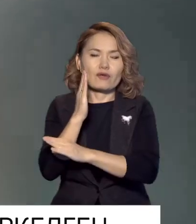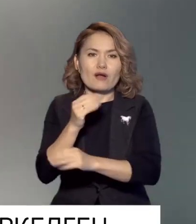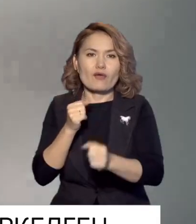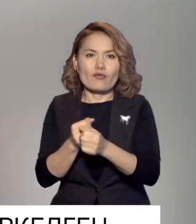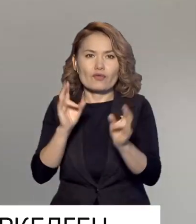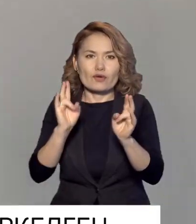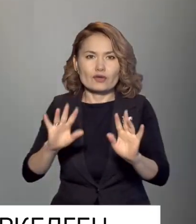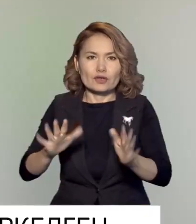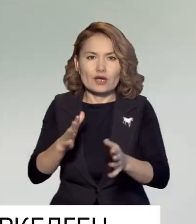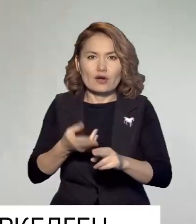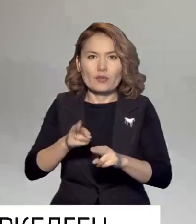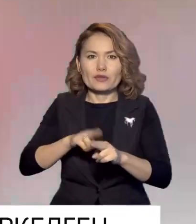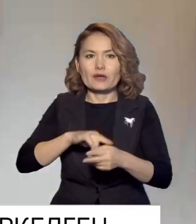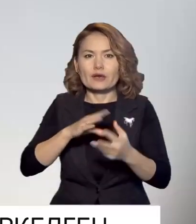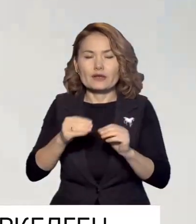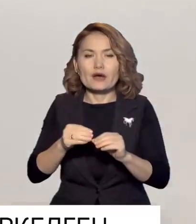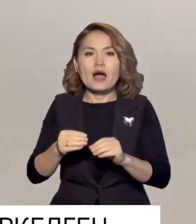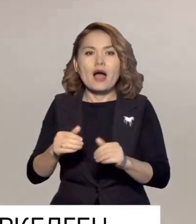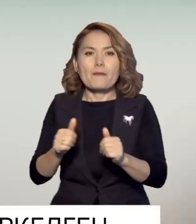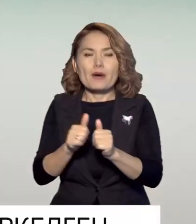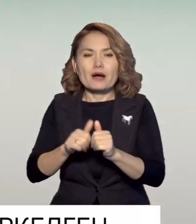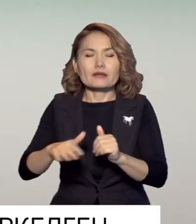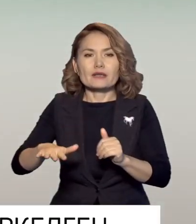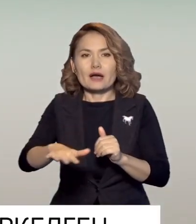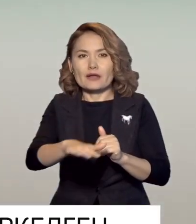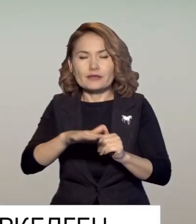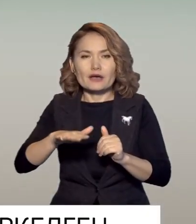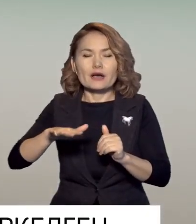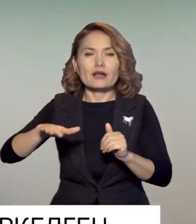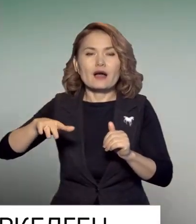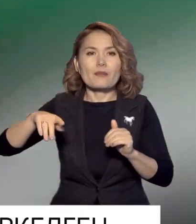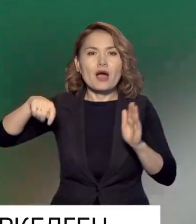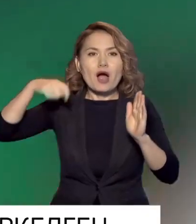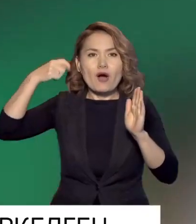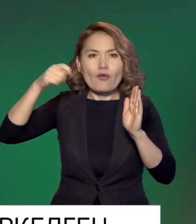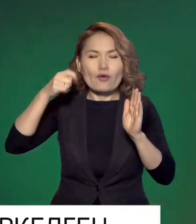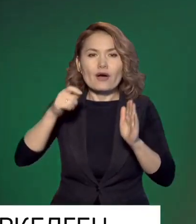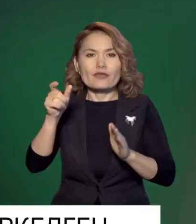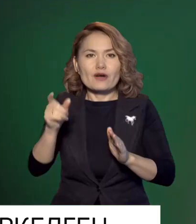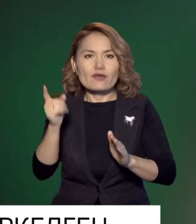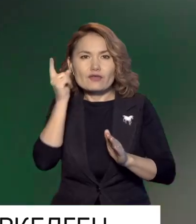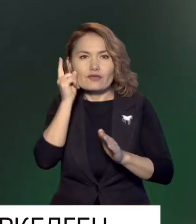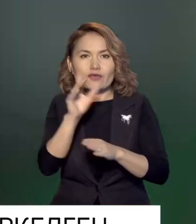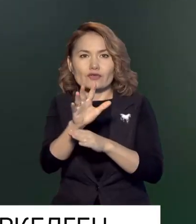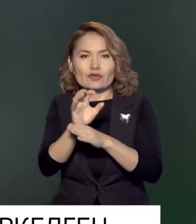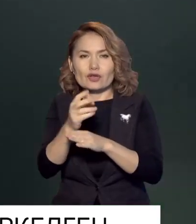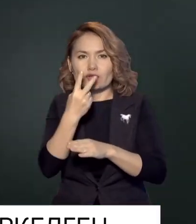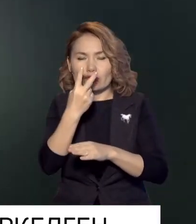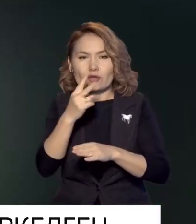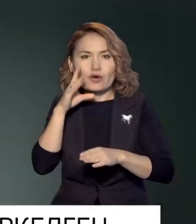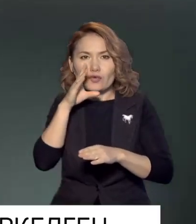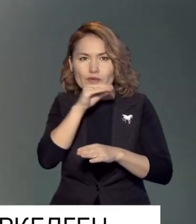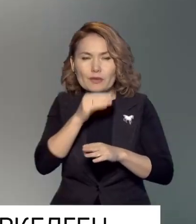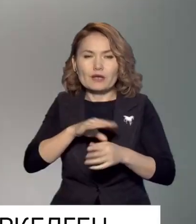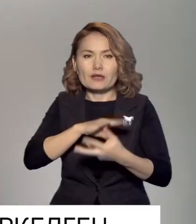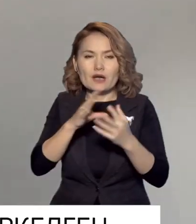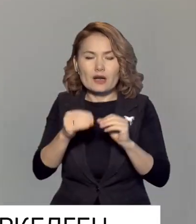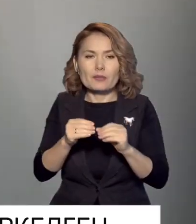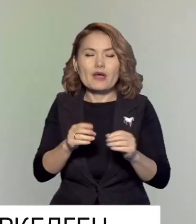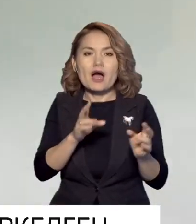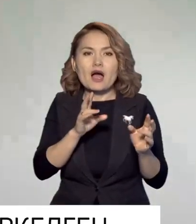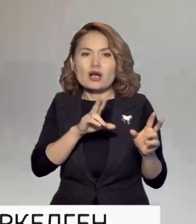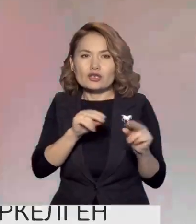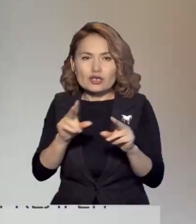Оқиға Қосшығұлұлы көшесінде болған. Оны осы маңнан өтіп бара жатқан куәгер өз ұялы телефонына түсіріп алған. Ешкім зардап шекпеді.